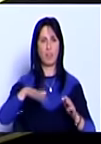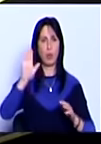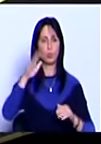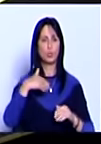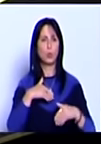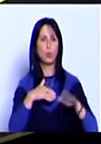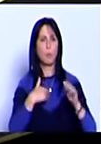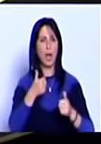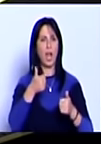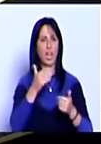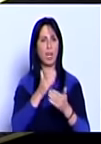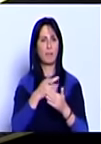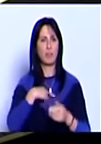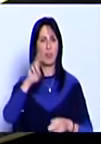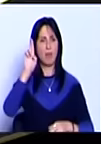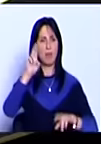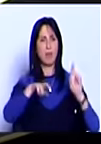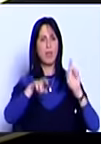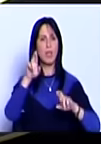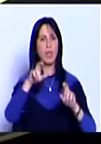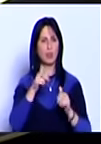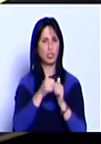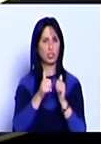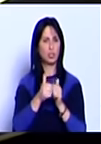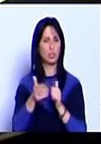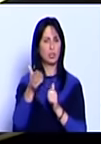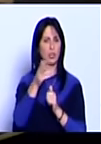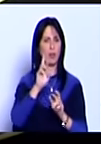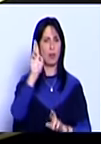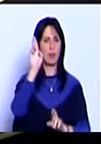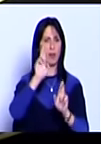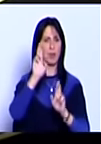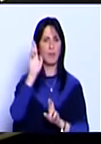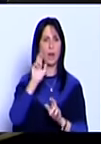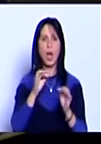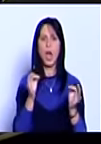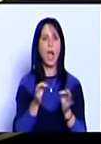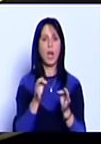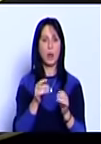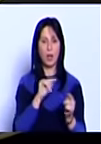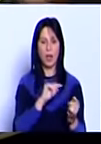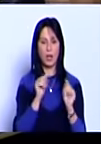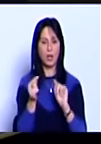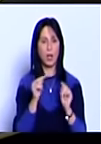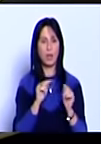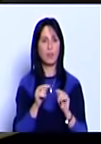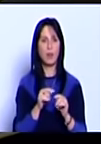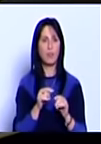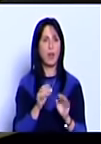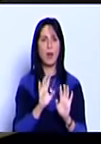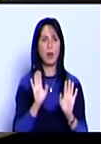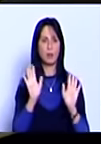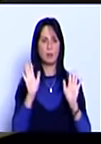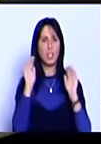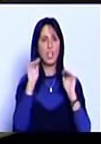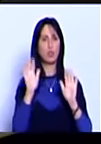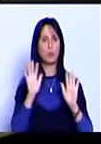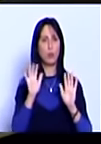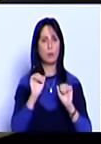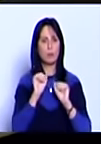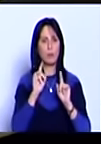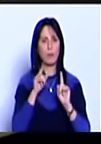რაც კარგები ვართ, ასეთები ვართ, ესენი ვართ, ისინი ვართ და არაფერი არც იქედან, არც აქედან არ უნდა მიიღო, არ უნდა დაინახო, არ